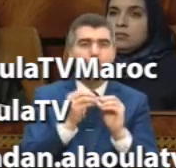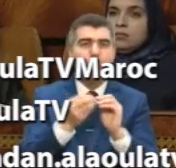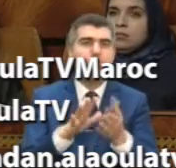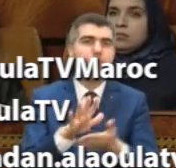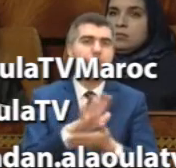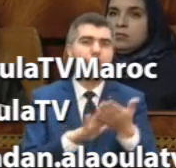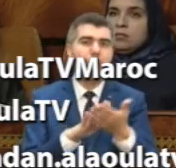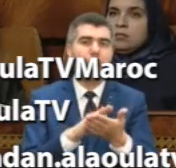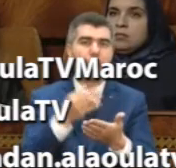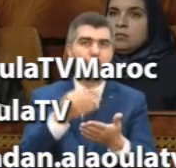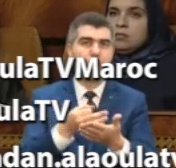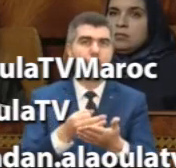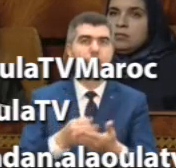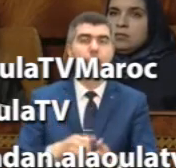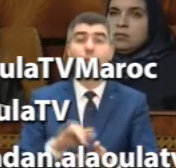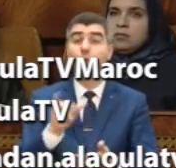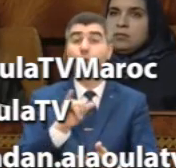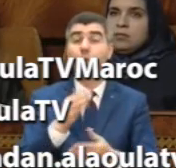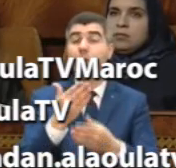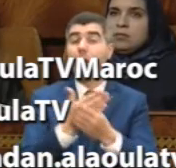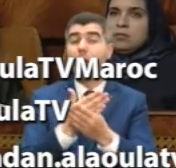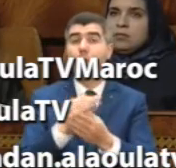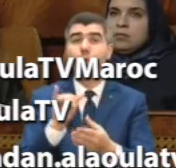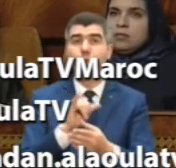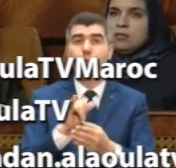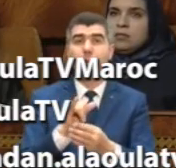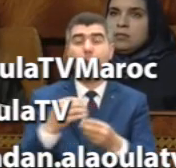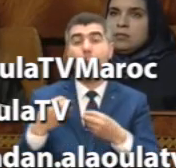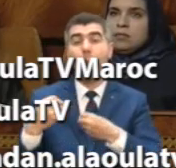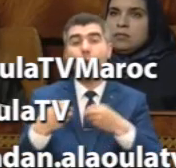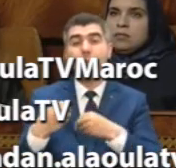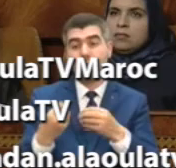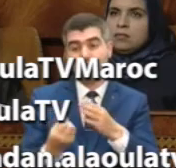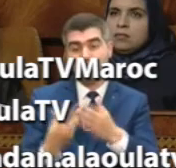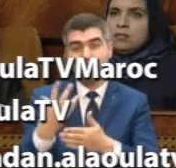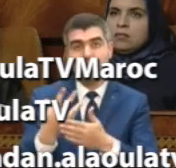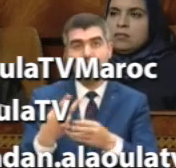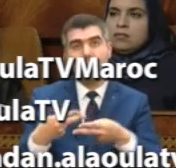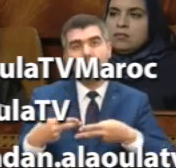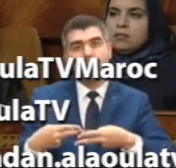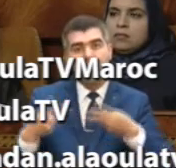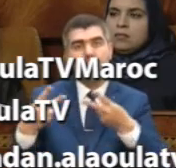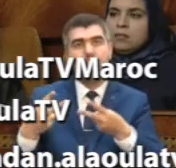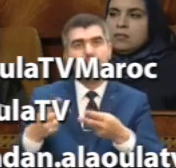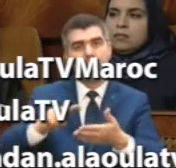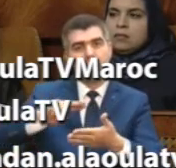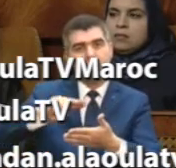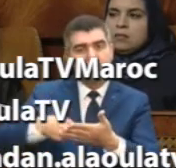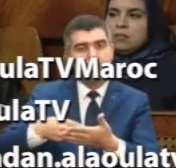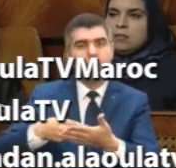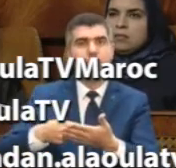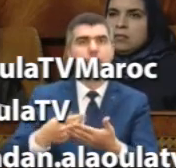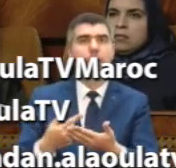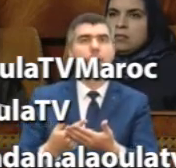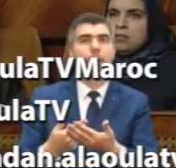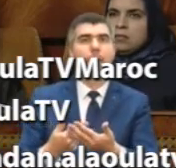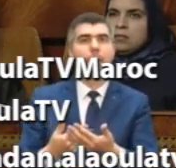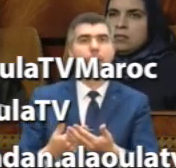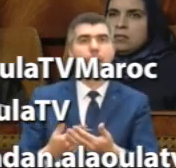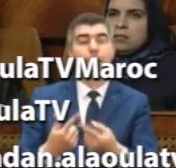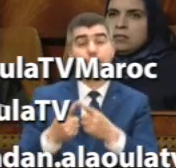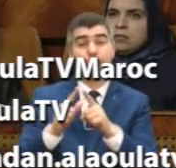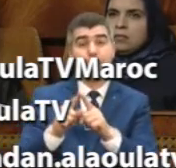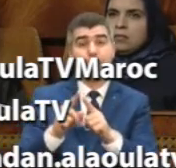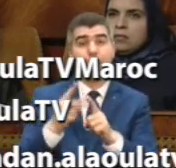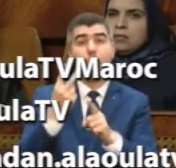رجعت كتعرف هذه المؤسسة؟ الآن هذا المدير الحالي يصدر قرارات، كيمضي توقيعات، عندنا الان